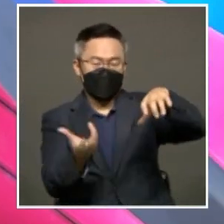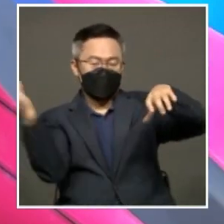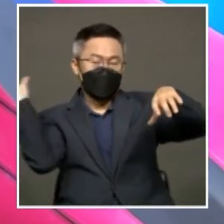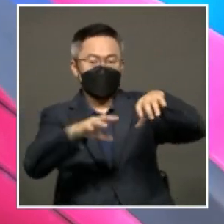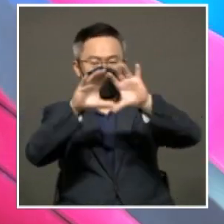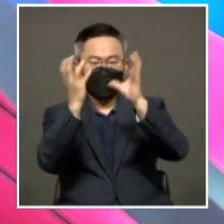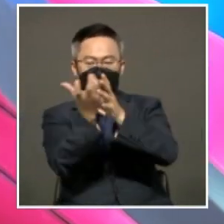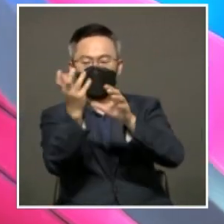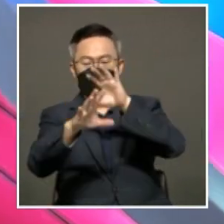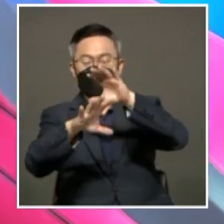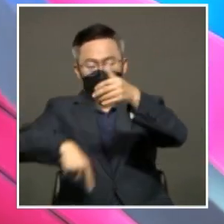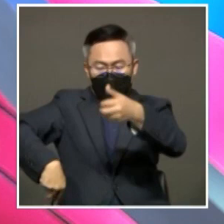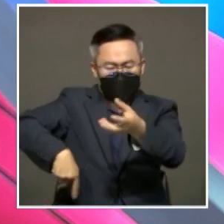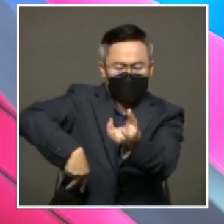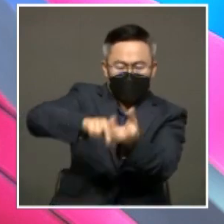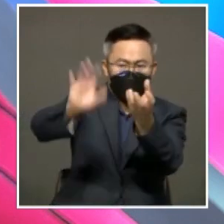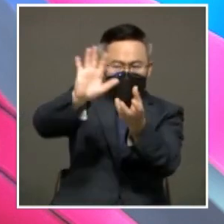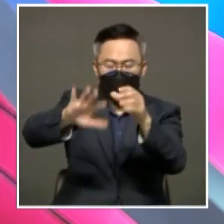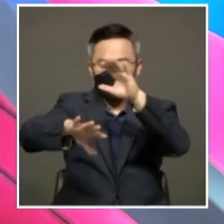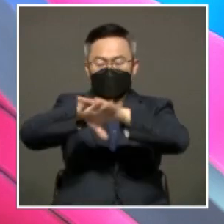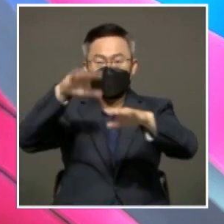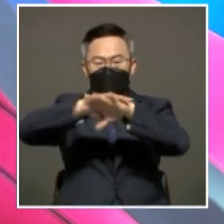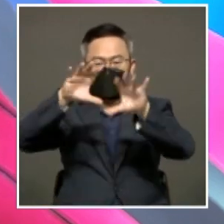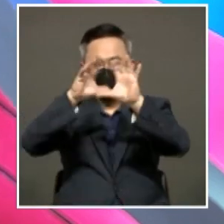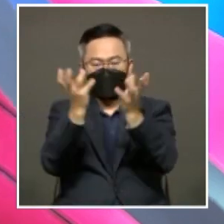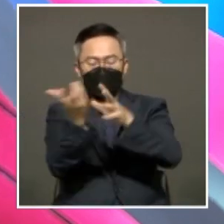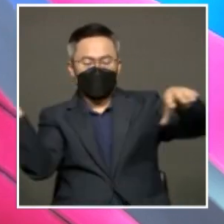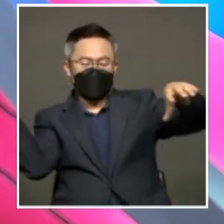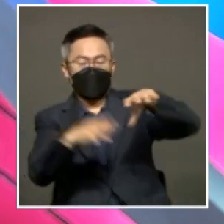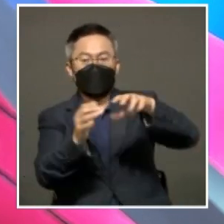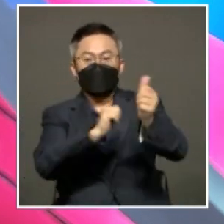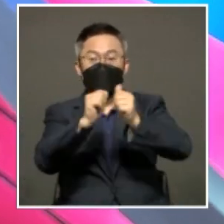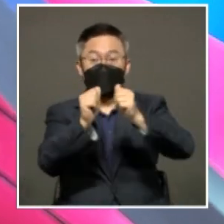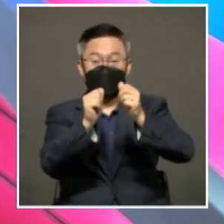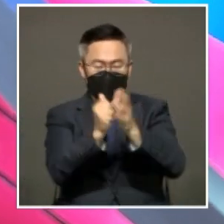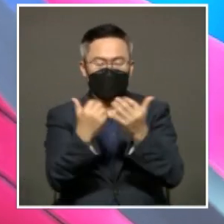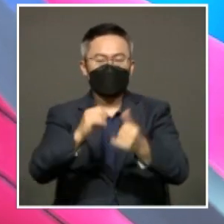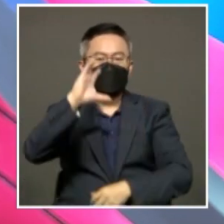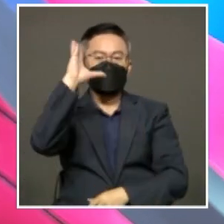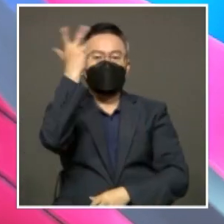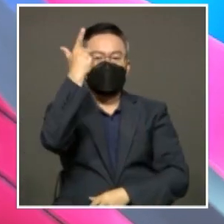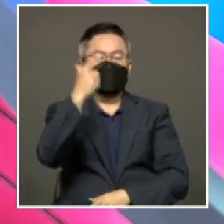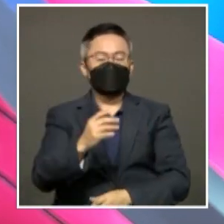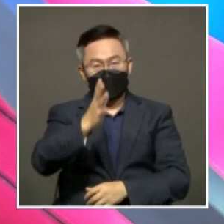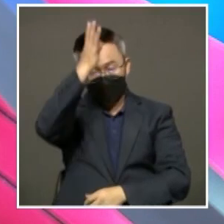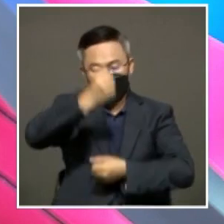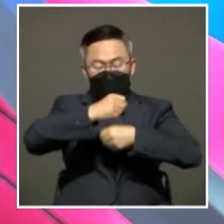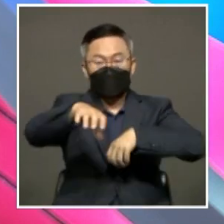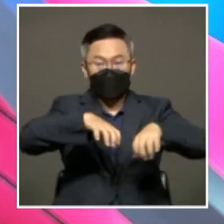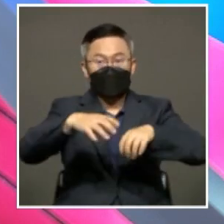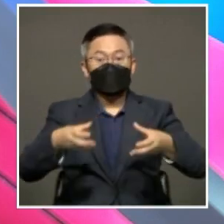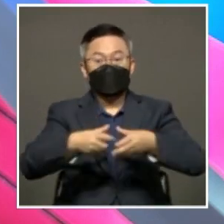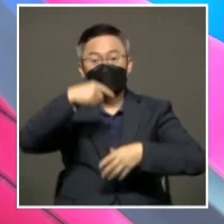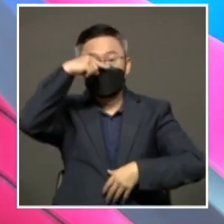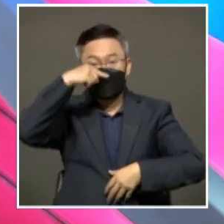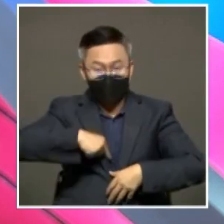จัดการแข่งขันเป็นรายการที่นำ16ทีมที่ดีที่สุดของโลกจากทุกทวีปเนี่ยมารวมชิงชัยด้วยกันนะคะโดยทีมแฮนด์บอลช